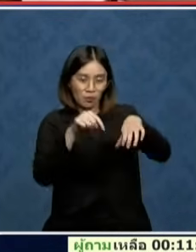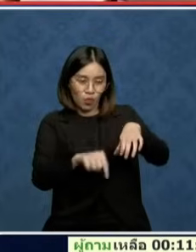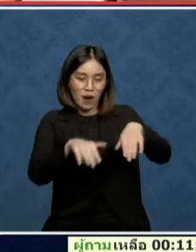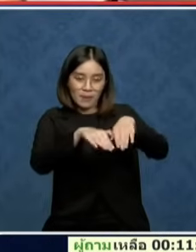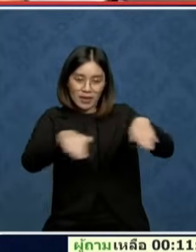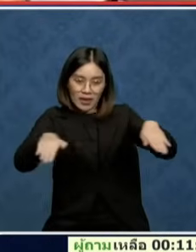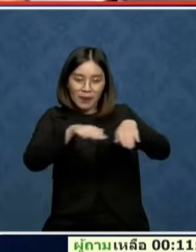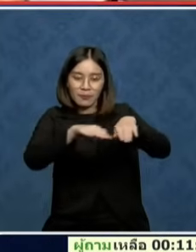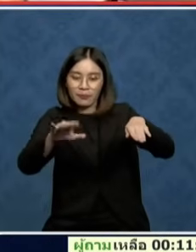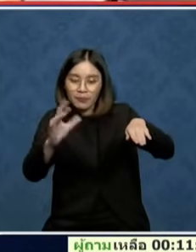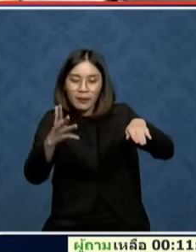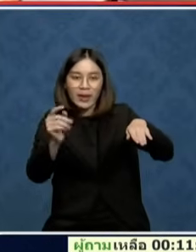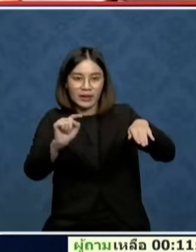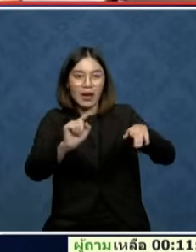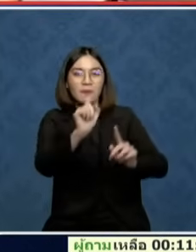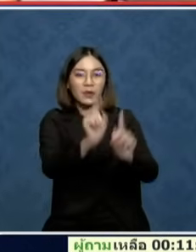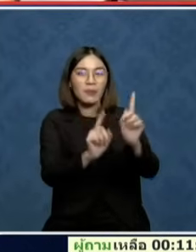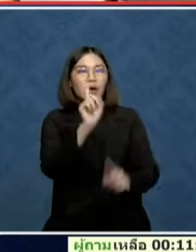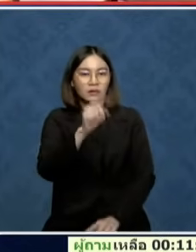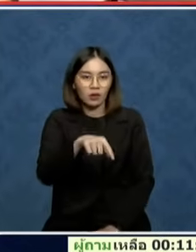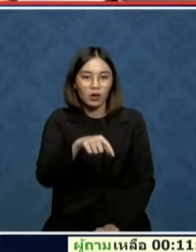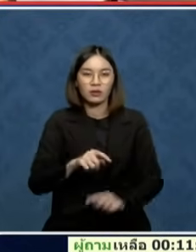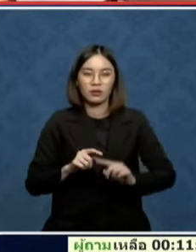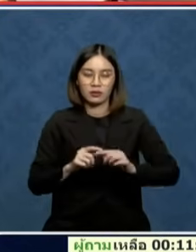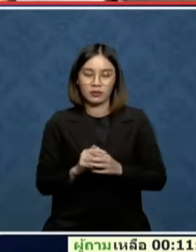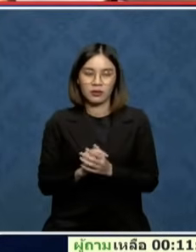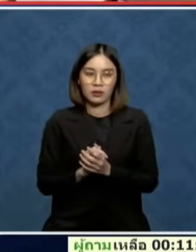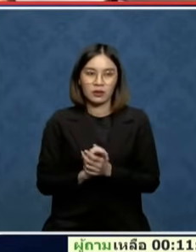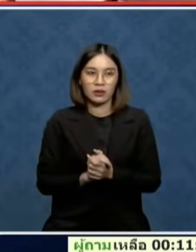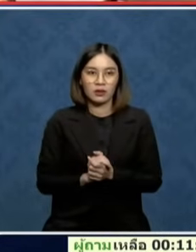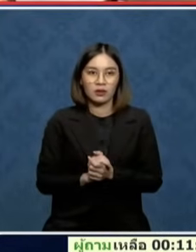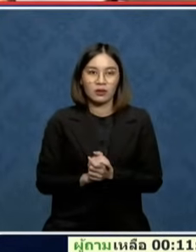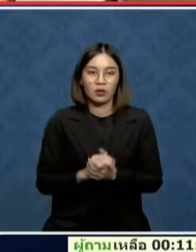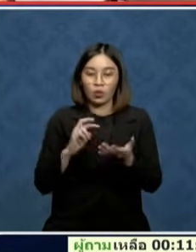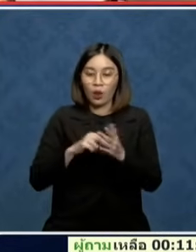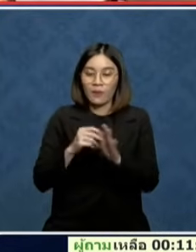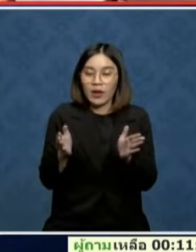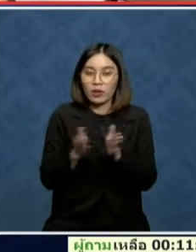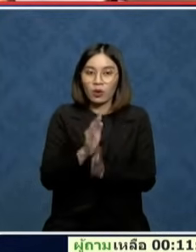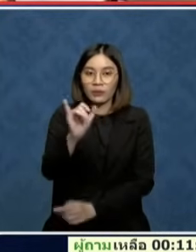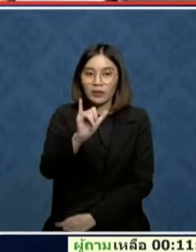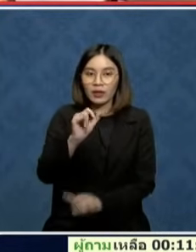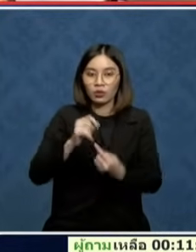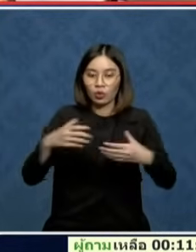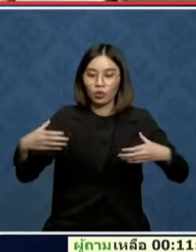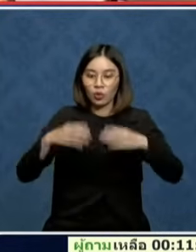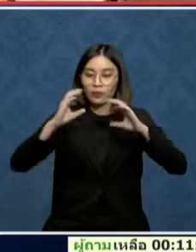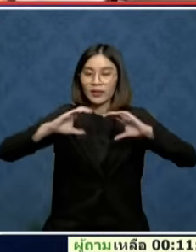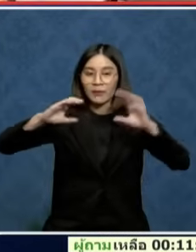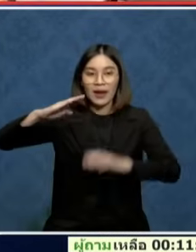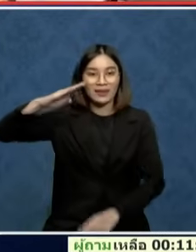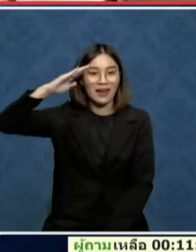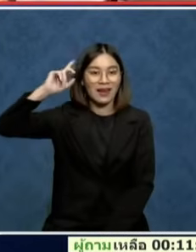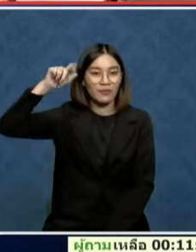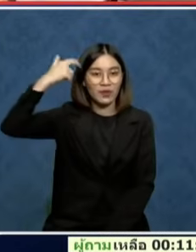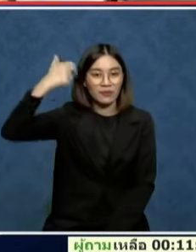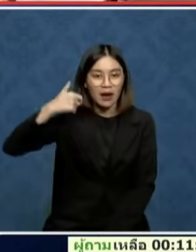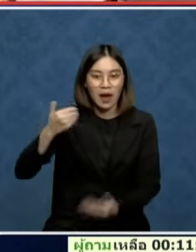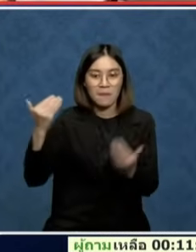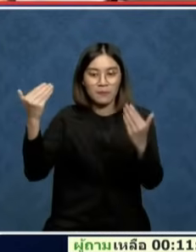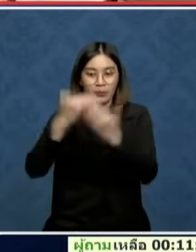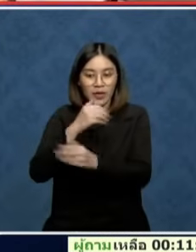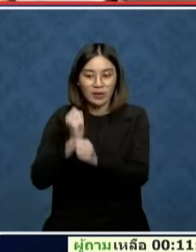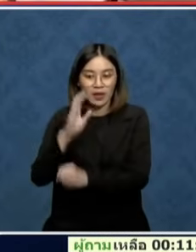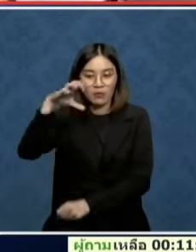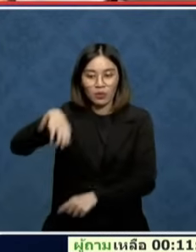านหรือไม่ทั้งนี้ครับท่านประธานครับยังไม่นับรวมว่ารัฐบาลทหารเมียนมาได้เปลี่ยนมาใช้บริษัทที่